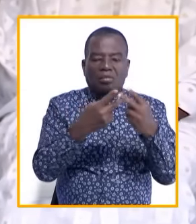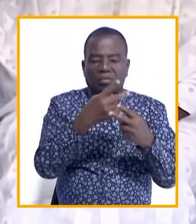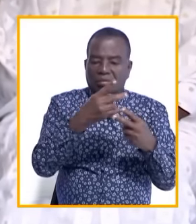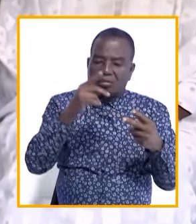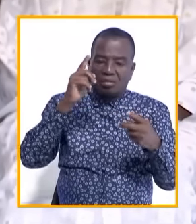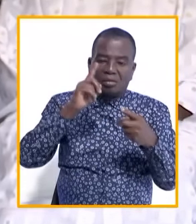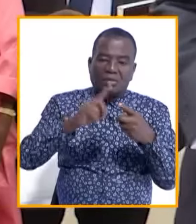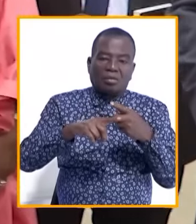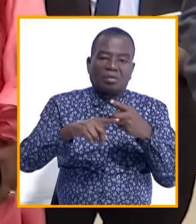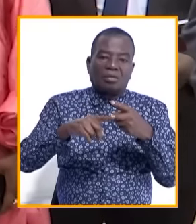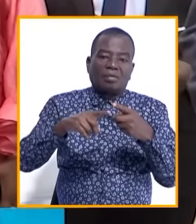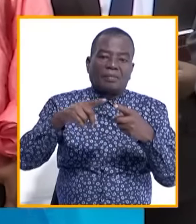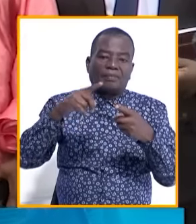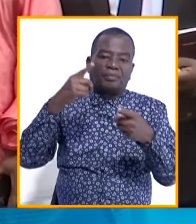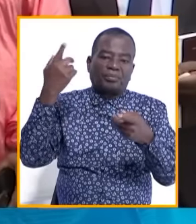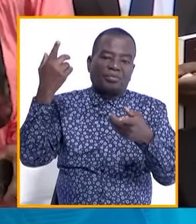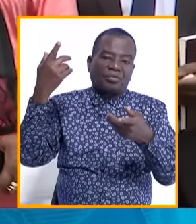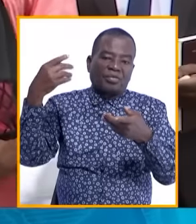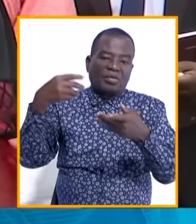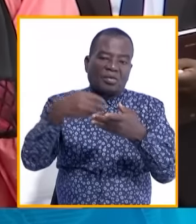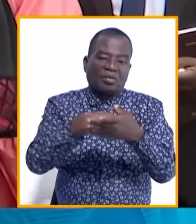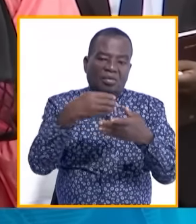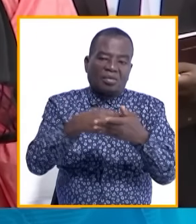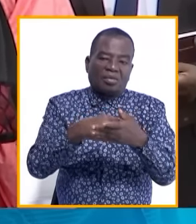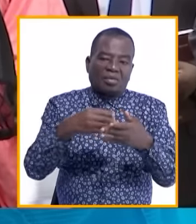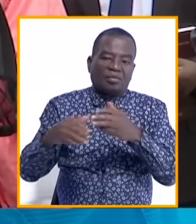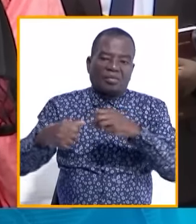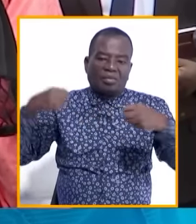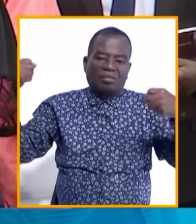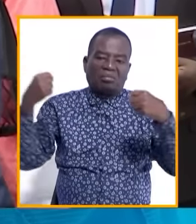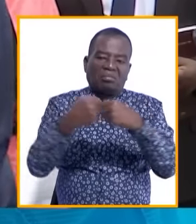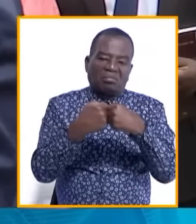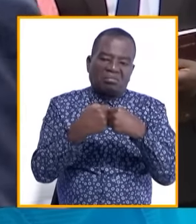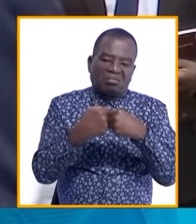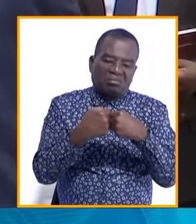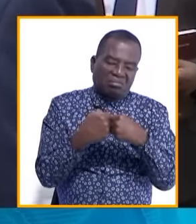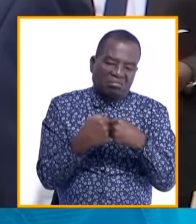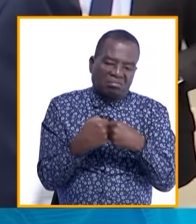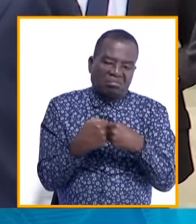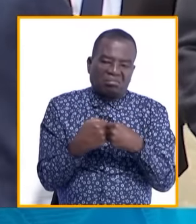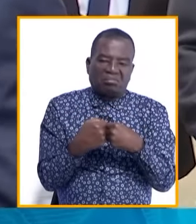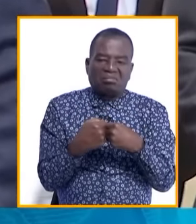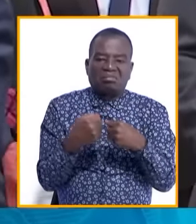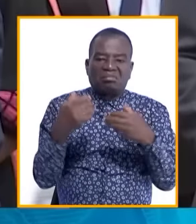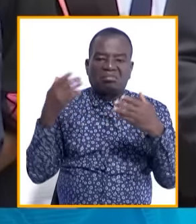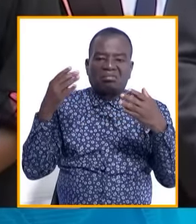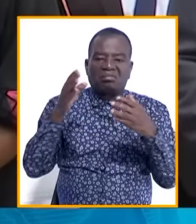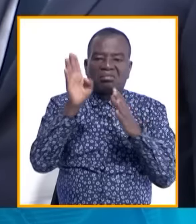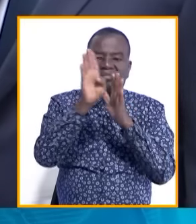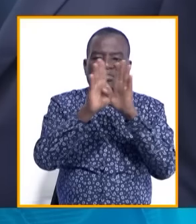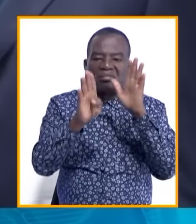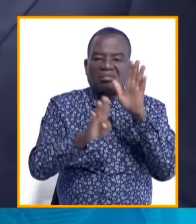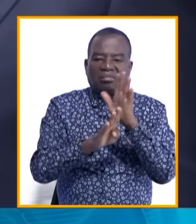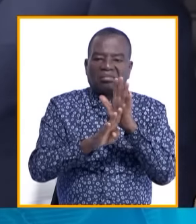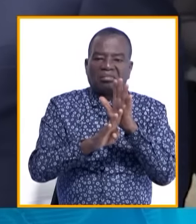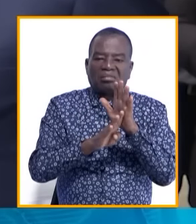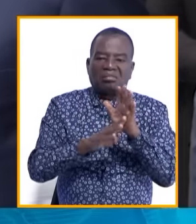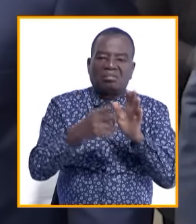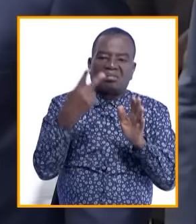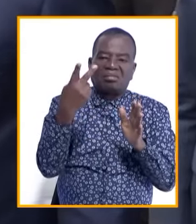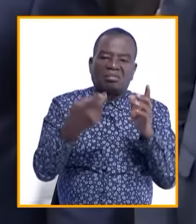organisé par un établissement scolaire privé au Ghana a fait un accident de la circulation à Cape Coast. Le bilan a fait état